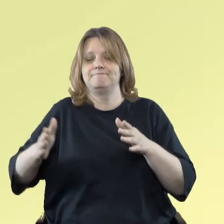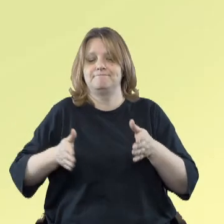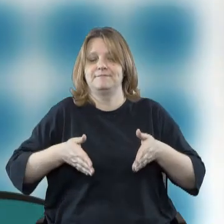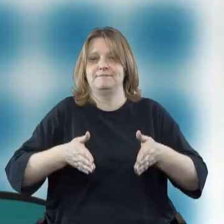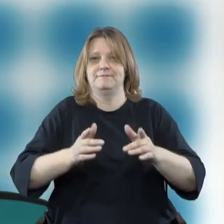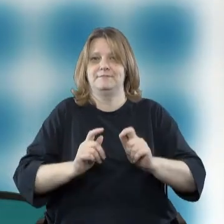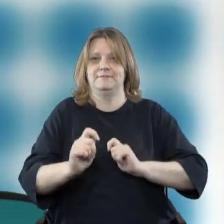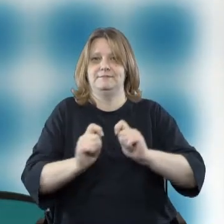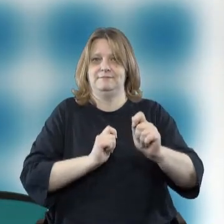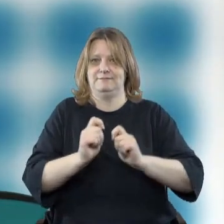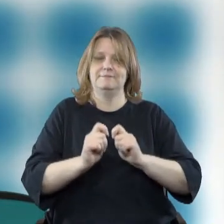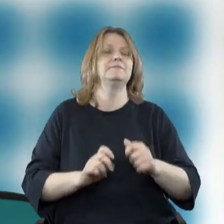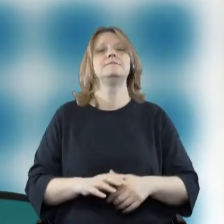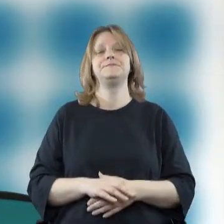aut.